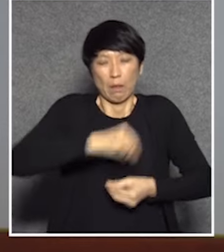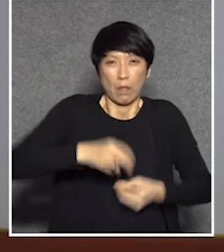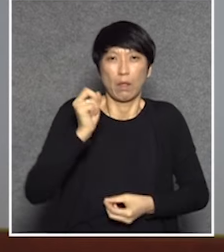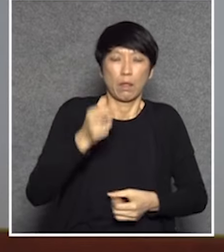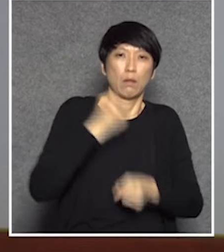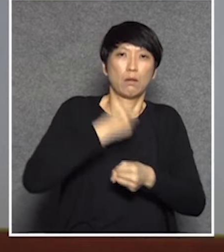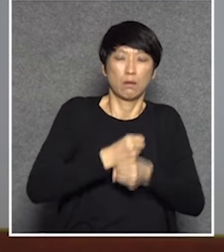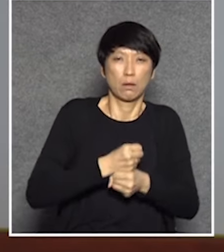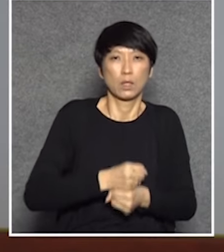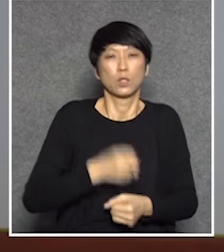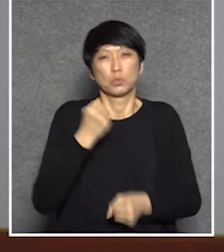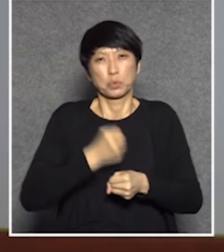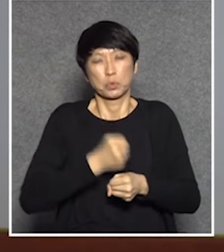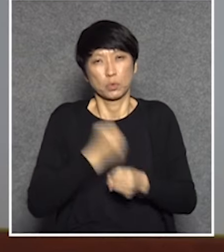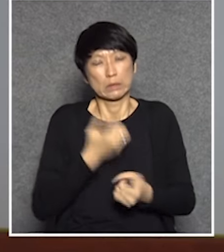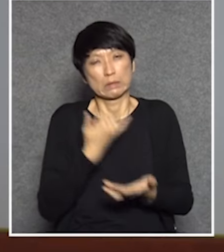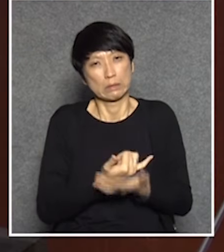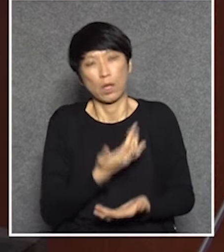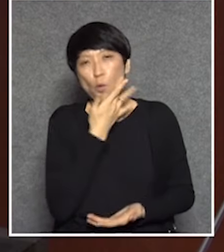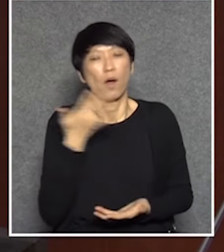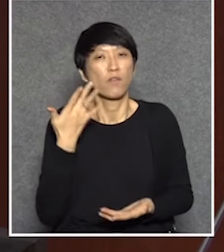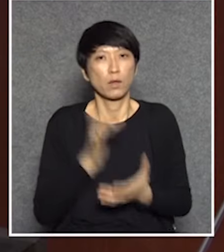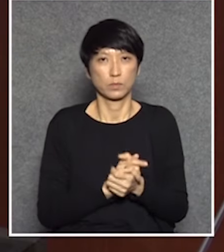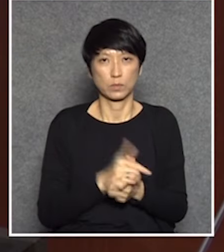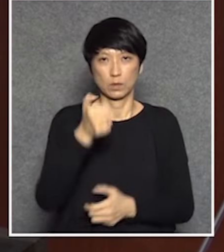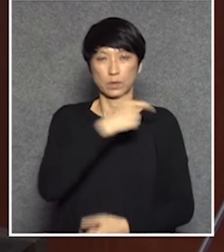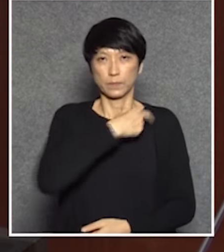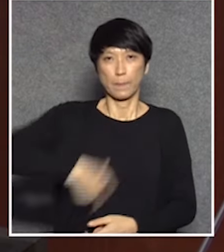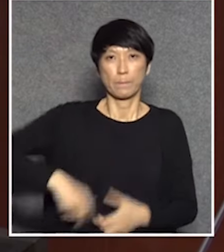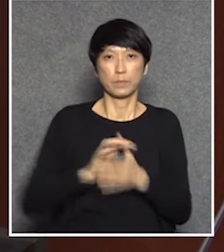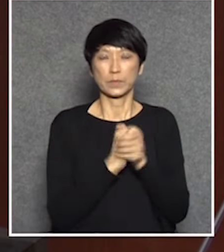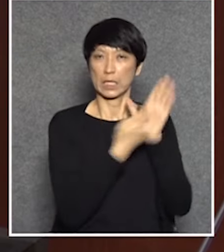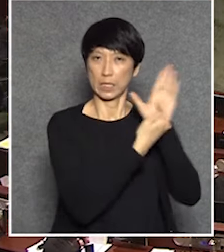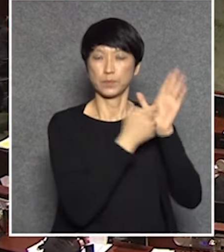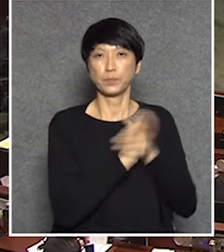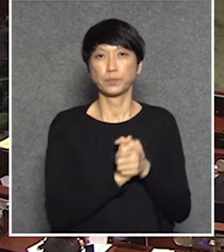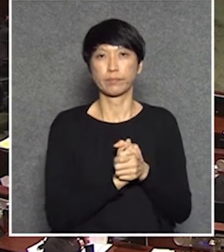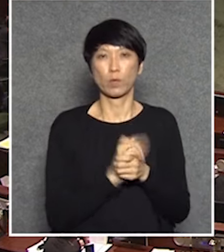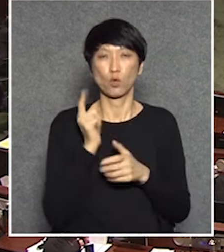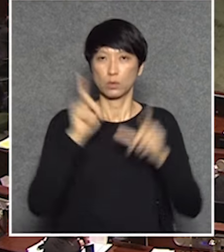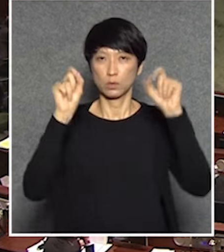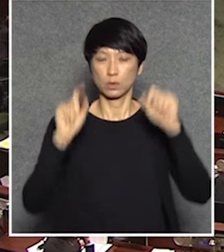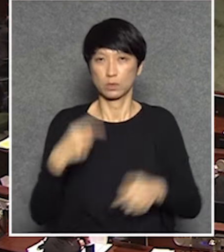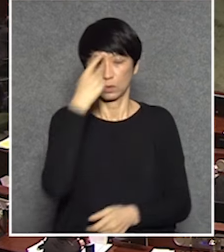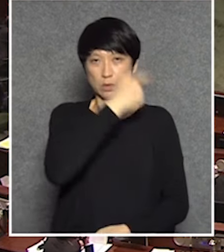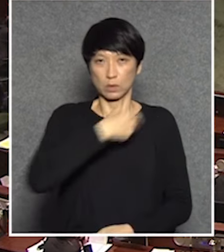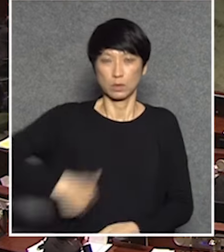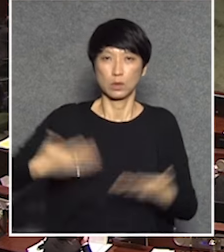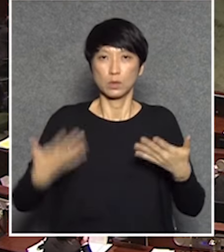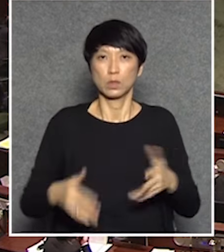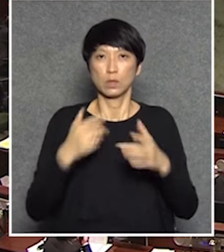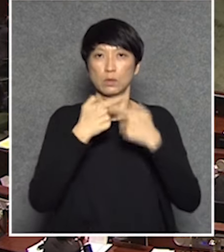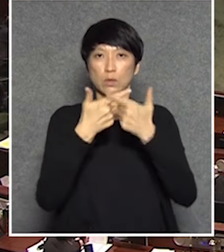死方休。另一个行动不便从事。 這 個例子嚟噶， 嗱，理解一下而家梁國雄嘅發言同今日我哋而家講